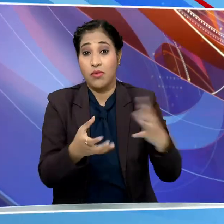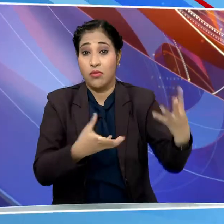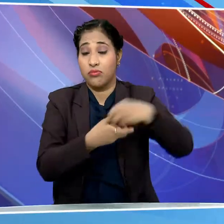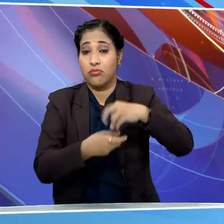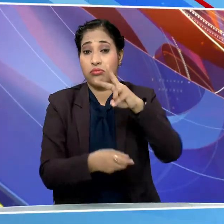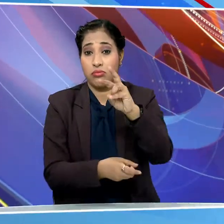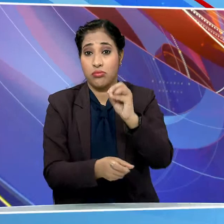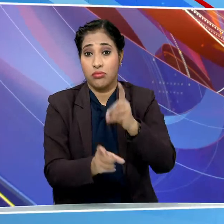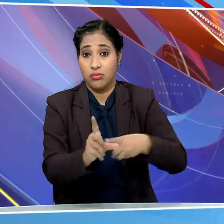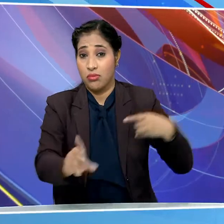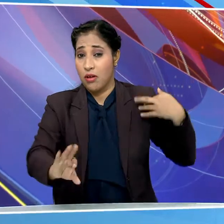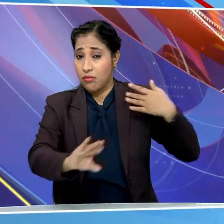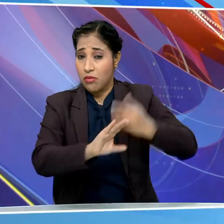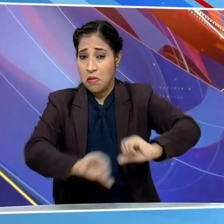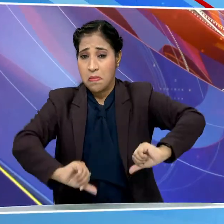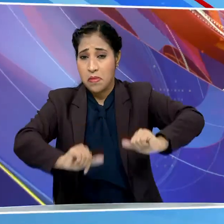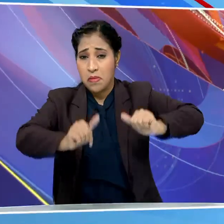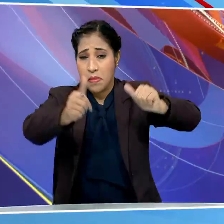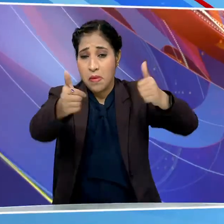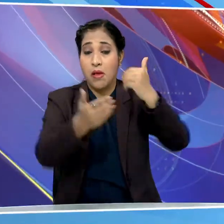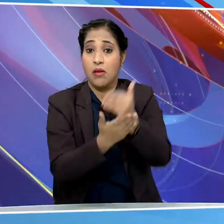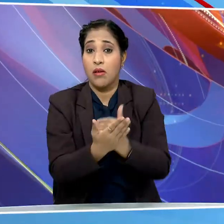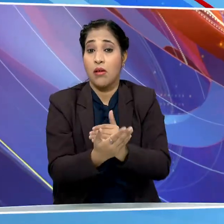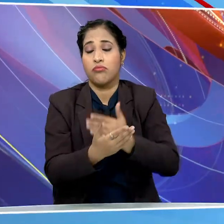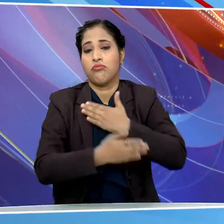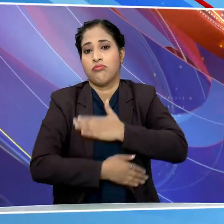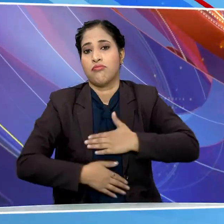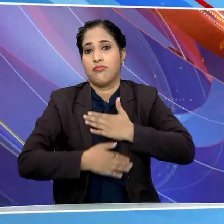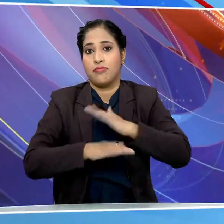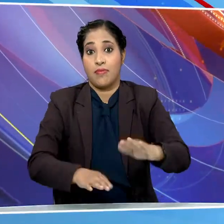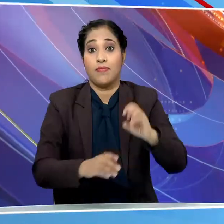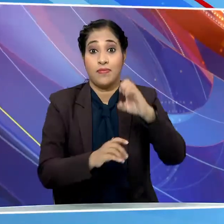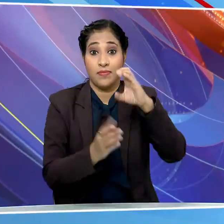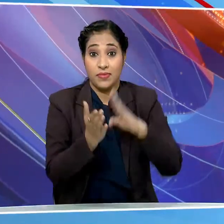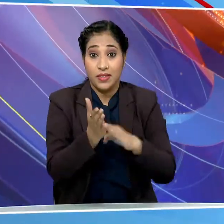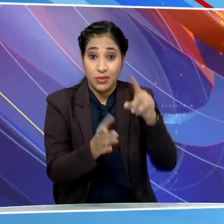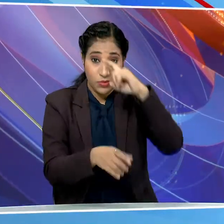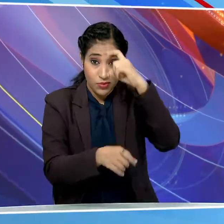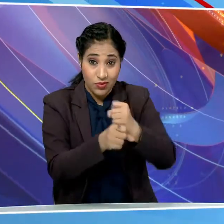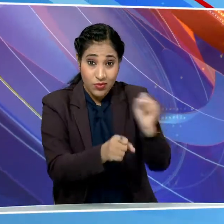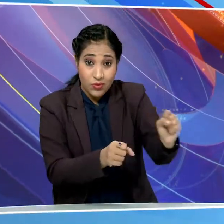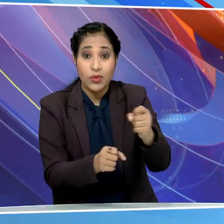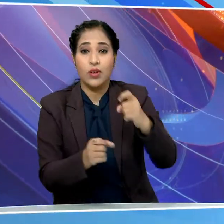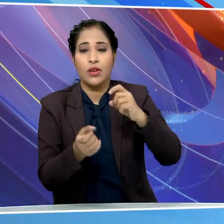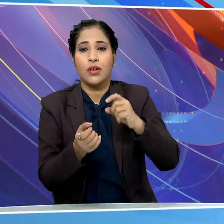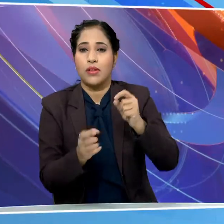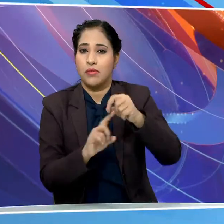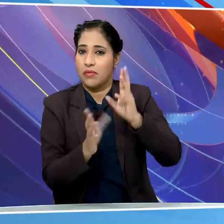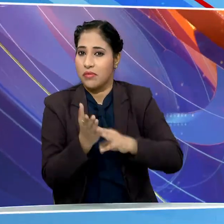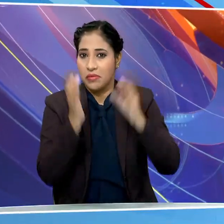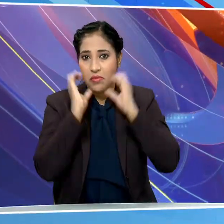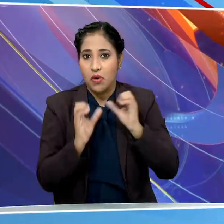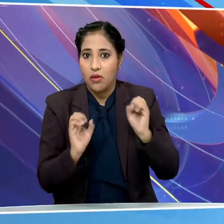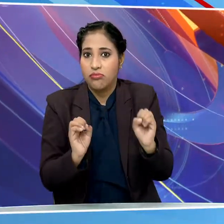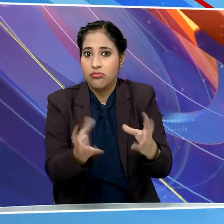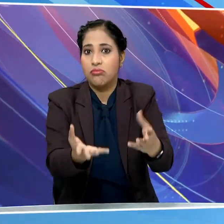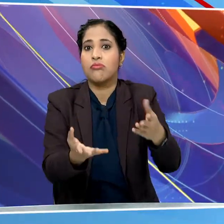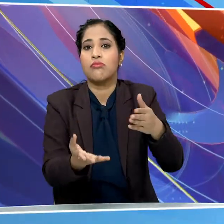વર્ષો કે કામયાબ સફર કા ઉત્સવ હૈ। ગુજરાત કે મુખ્યમંત્રી કે તોર પર નરેન્દ્ર મોદીને ઇસકી શરૂઆત કી